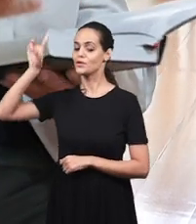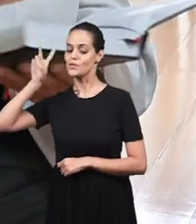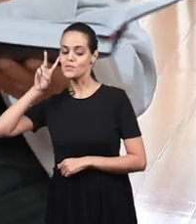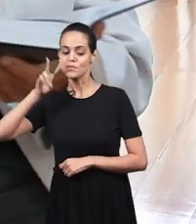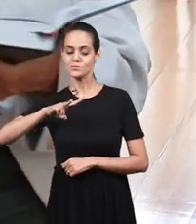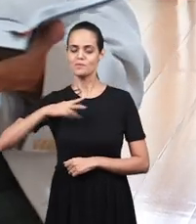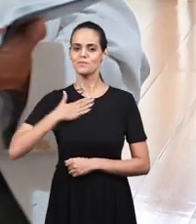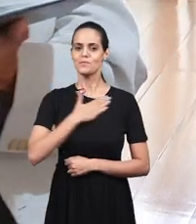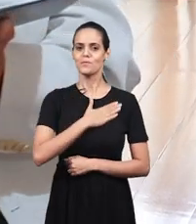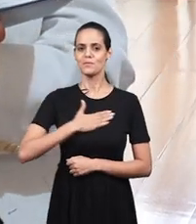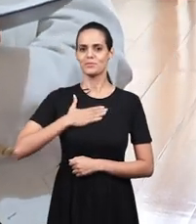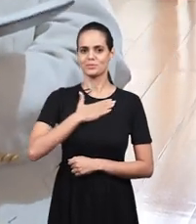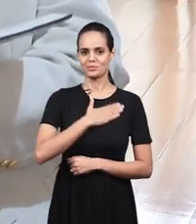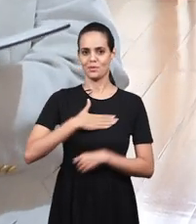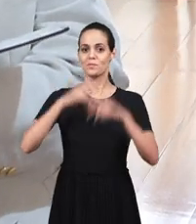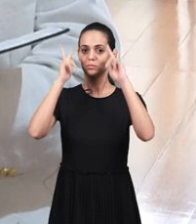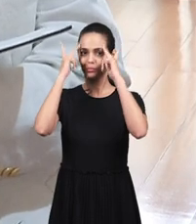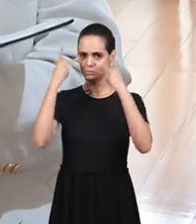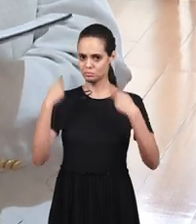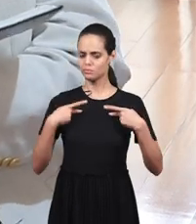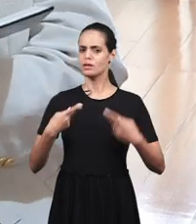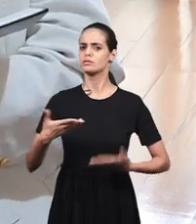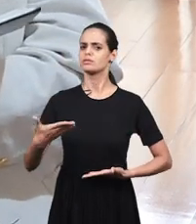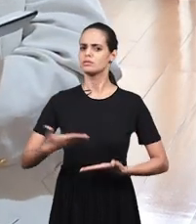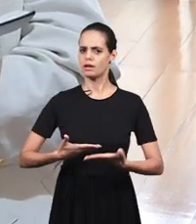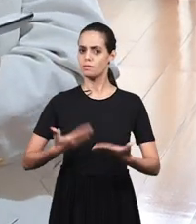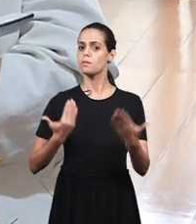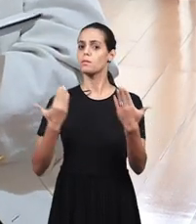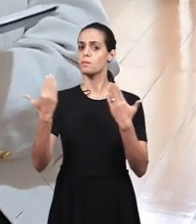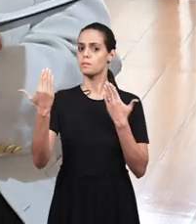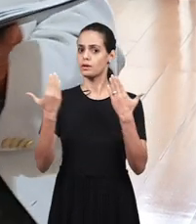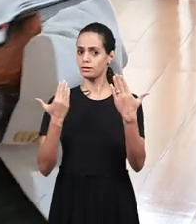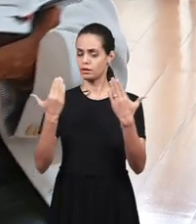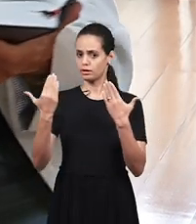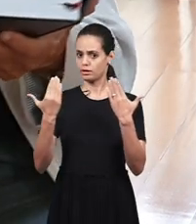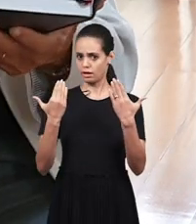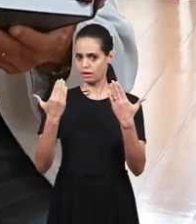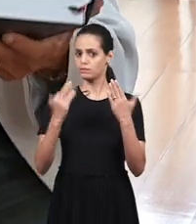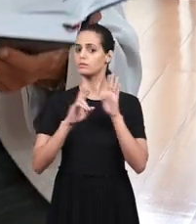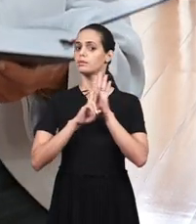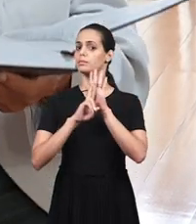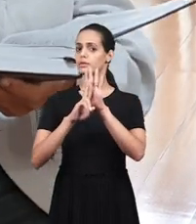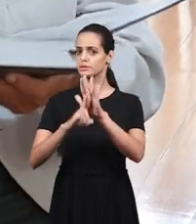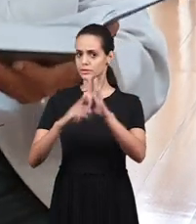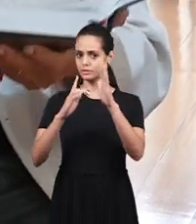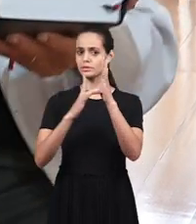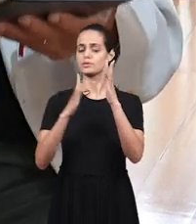не согрешили, в том, в чем они угодили Богу, они